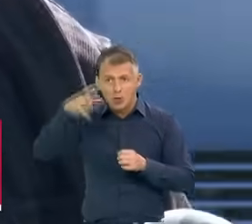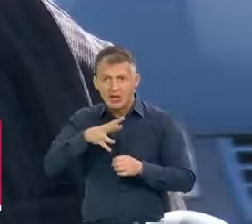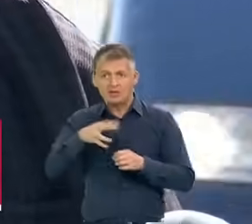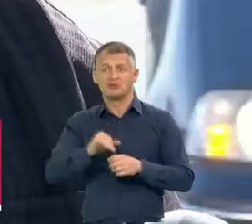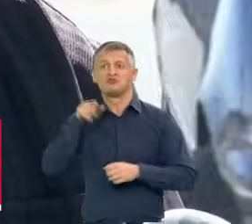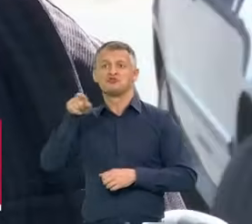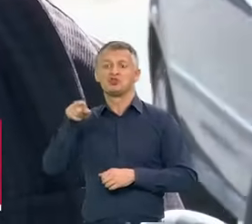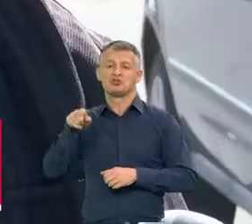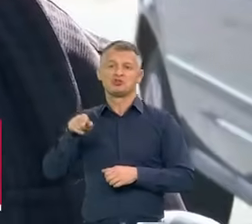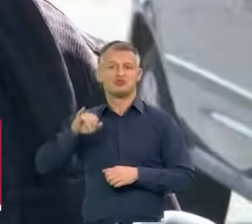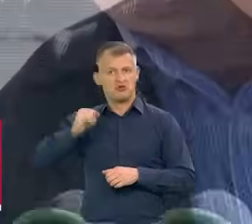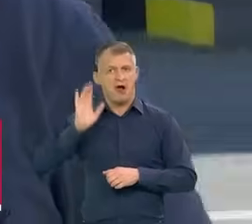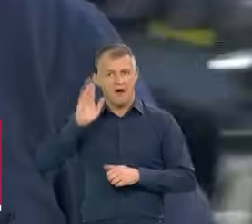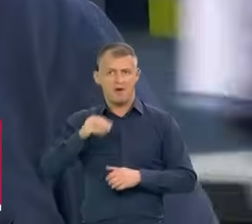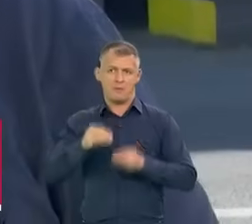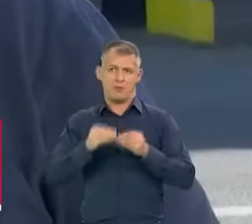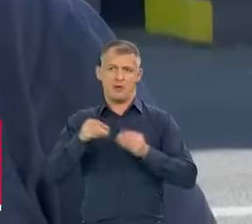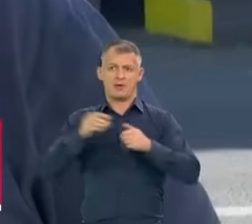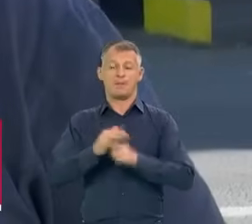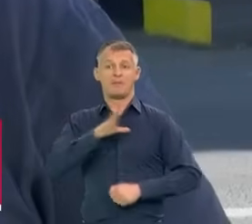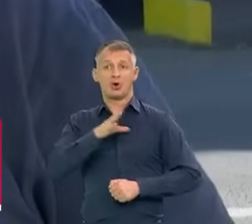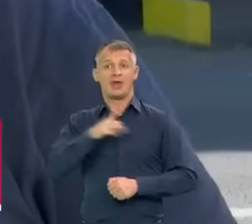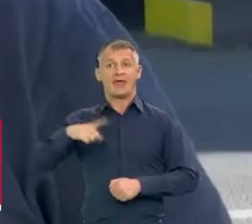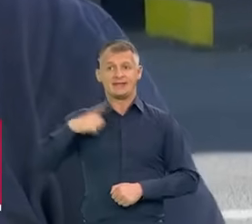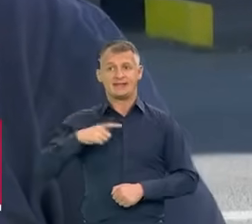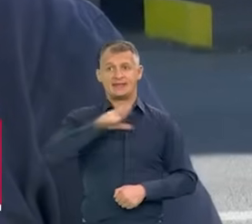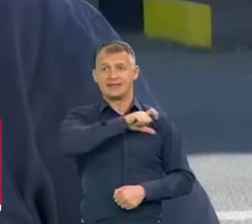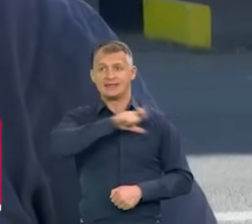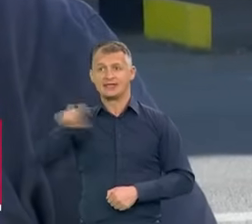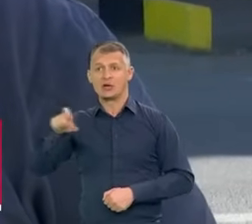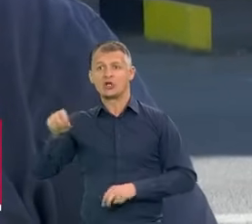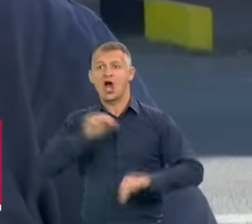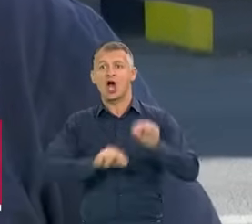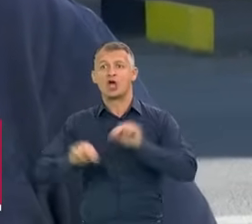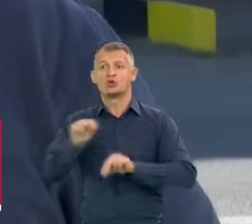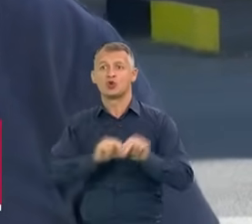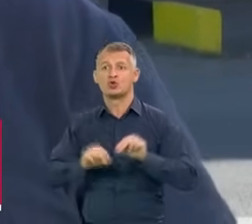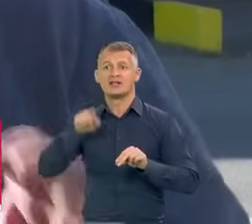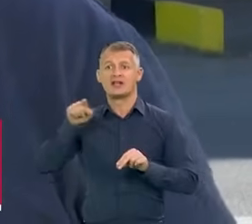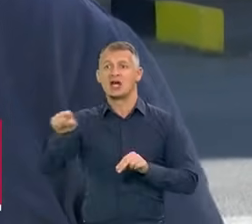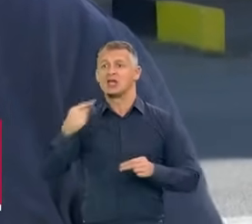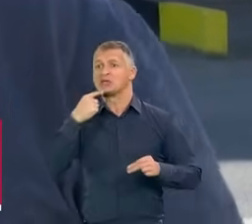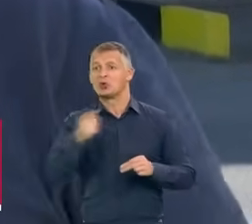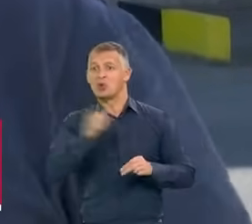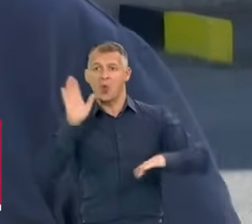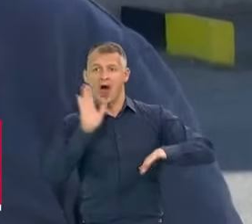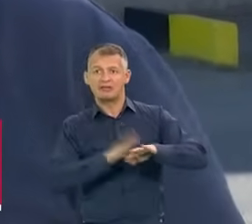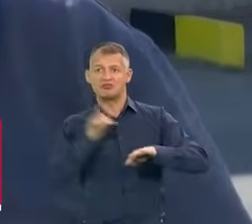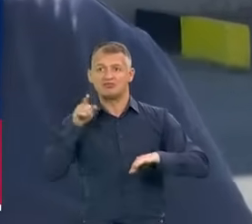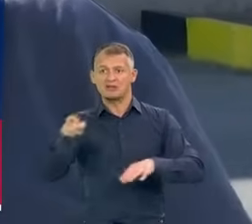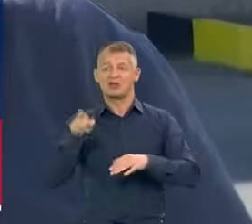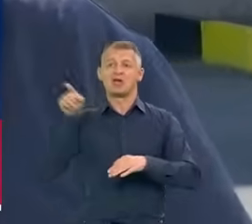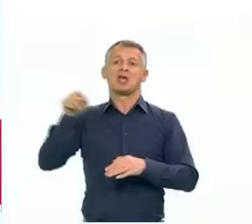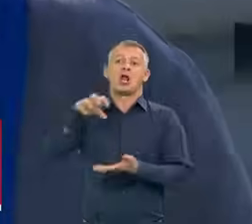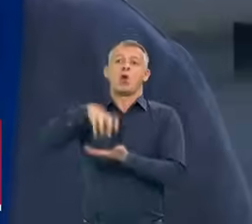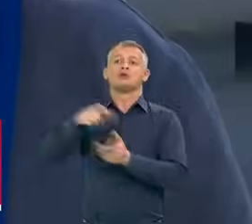tot avem de plăcere pericolul există din cauza la ong urile astea care zice Nuu vă atingeți de cutare dar ei stau în bloc și